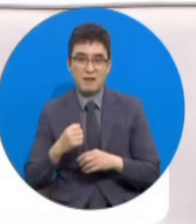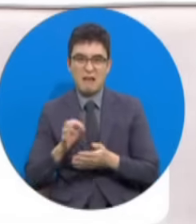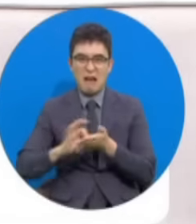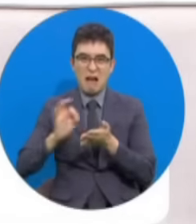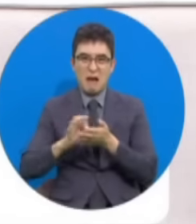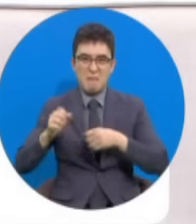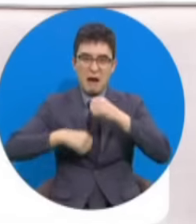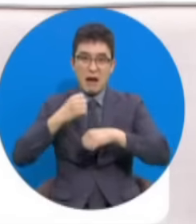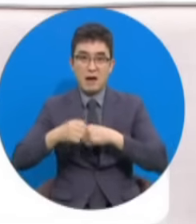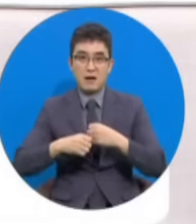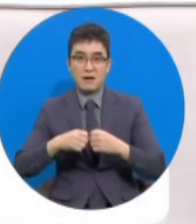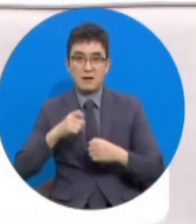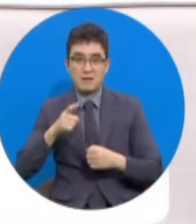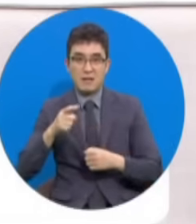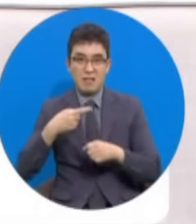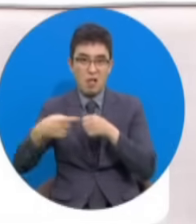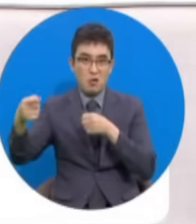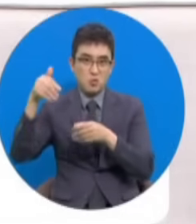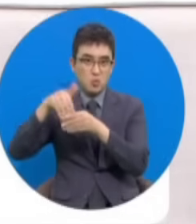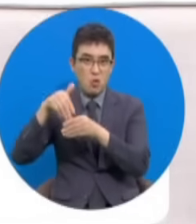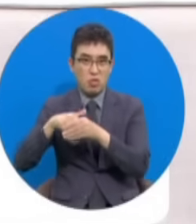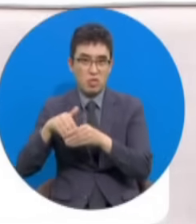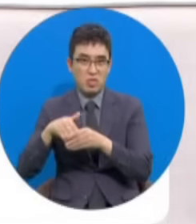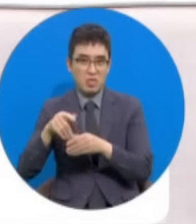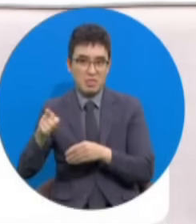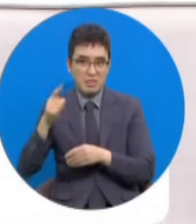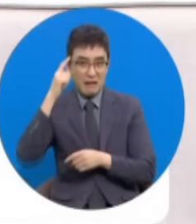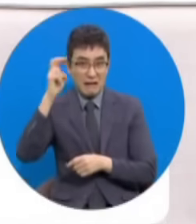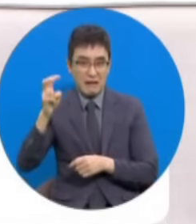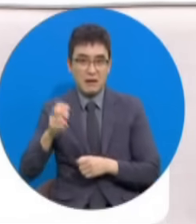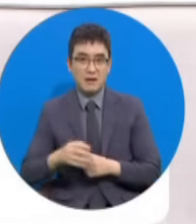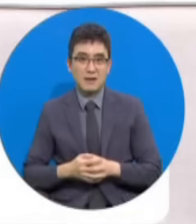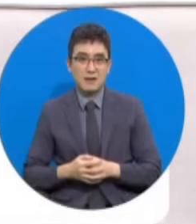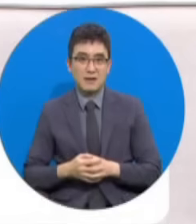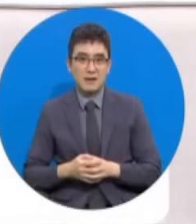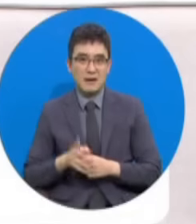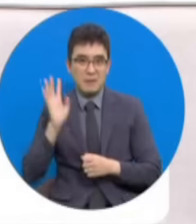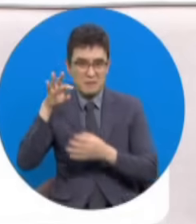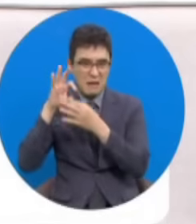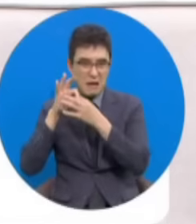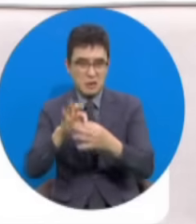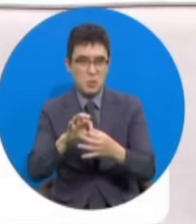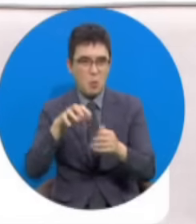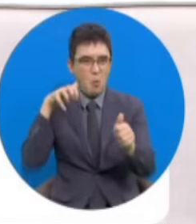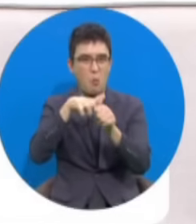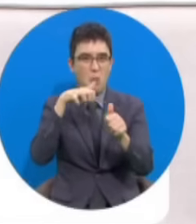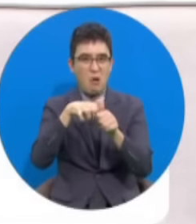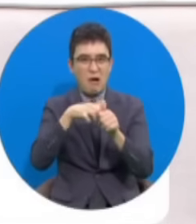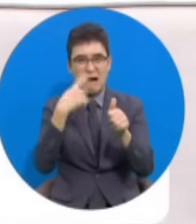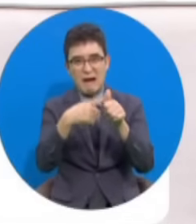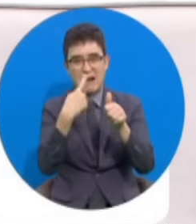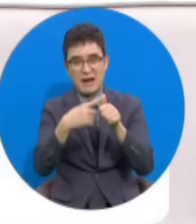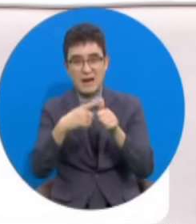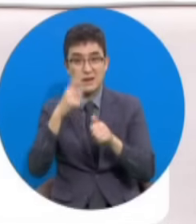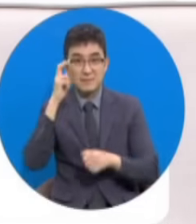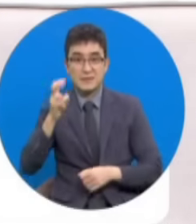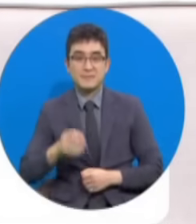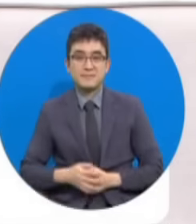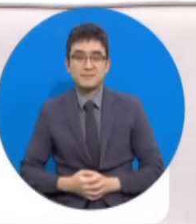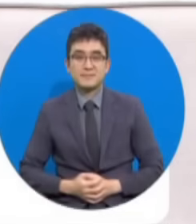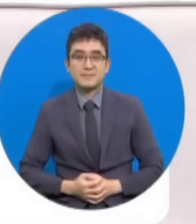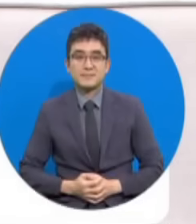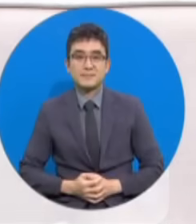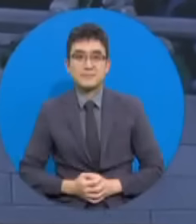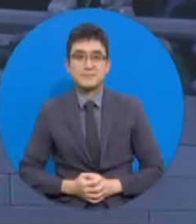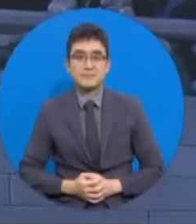내년 총선에 유리하다고 네. 생각하기 때문에 이런 거에는 다 귀를 닫고 계속적으로 아마 공격할 가능성이 크다 이렇게 봅니다. 김용주 의원님,